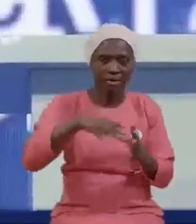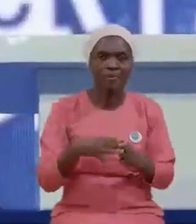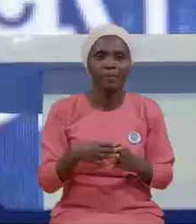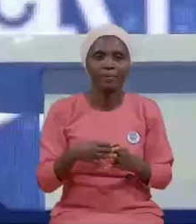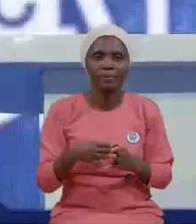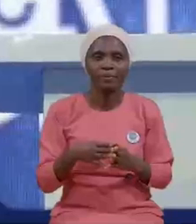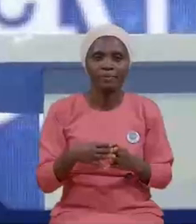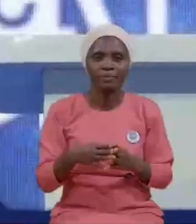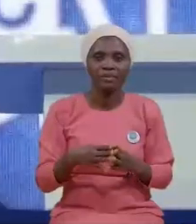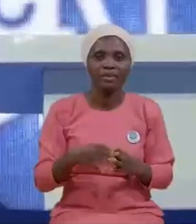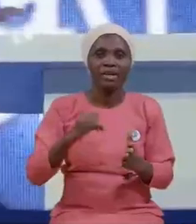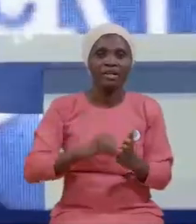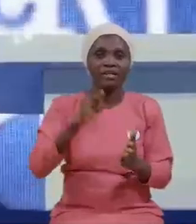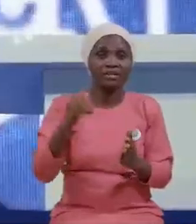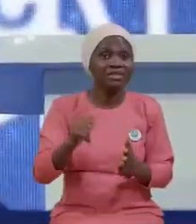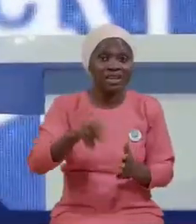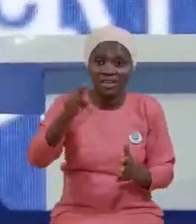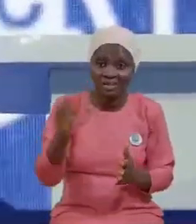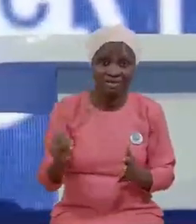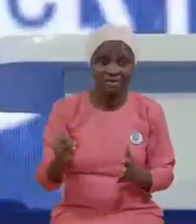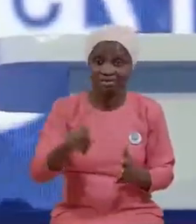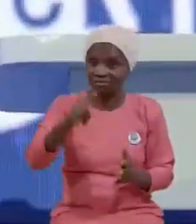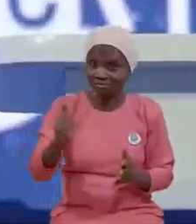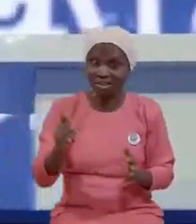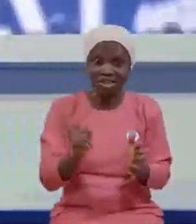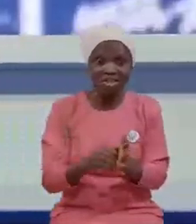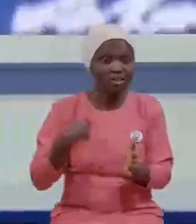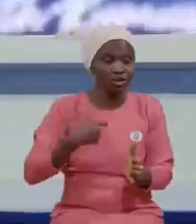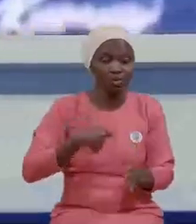C'est un besoin dont nous pourrons nous passer.